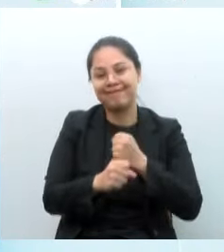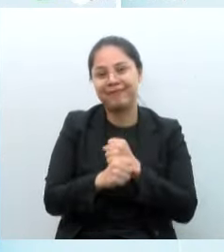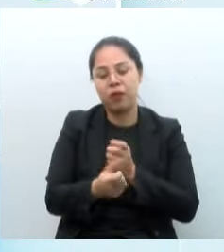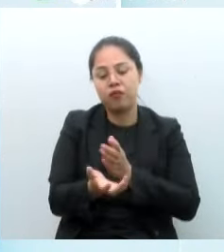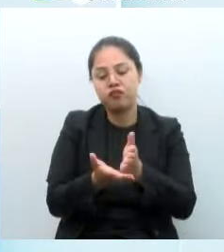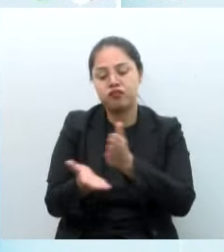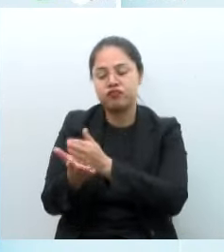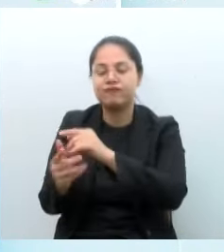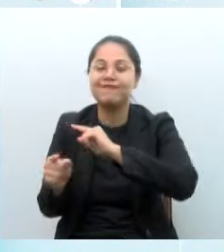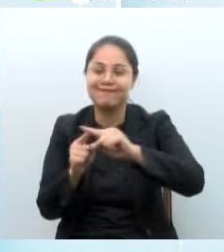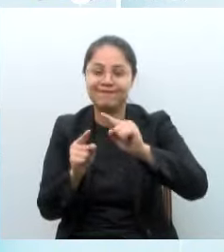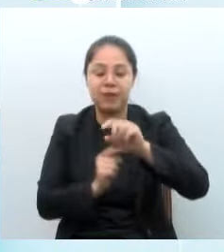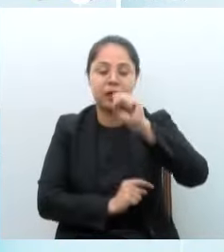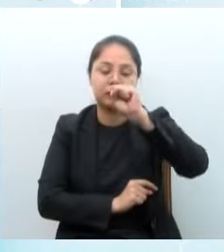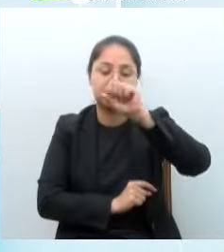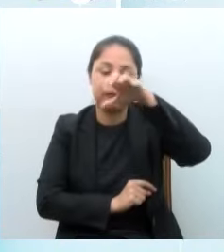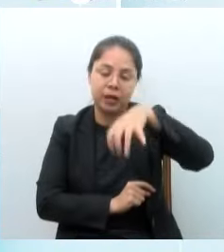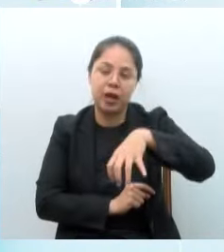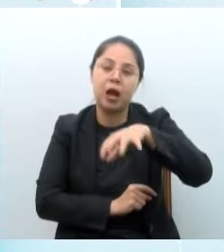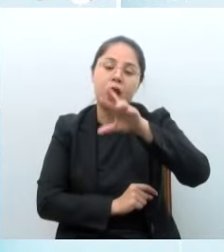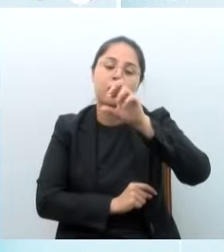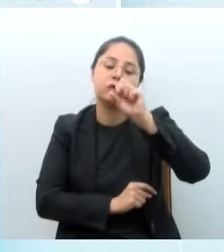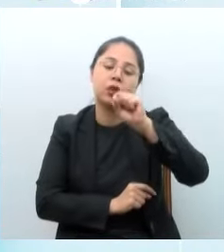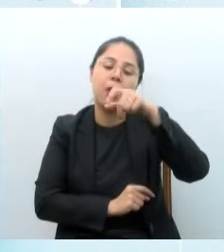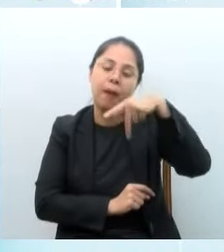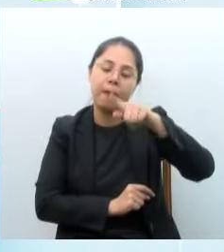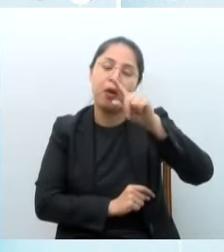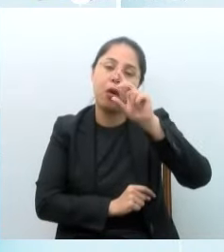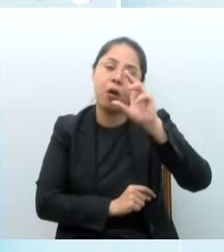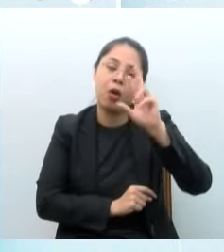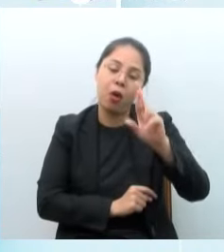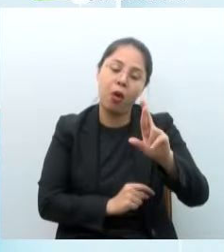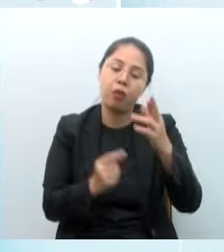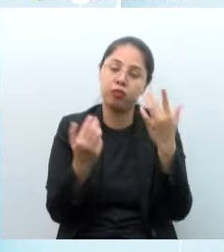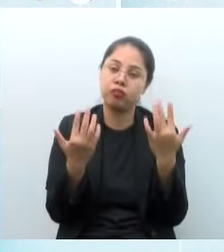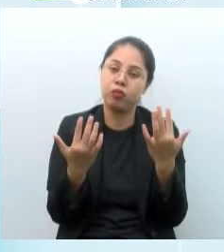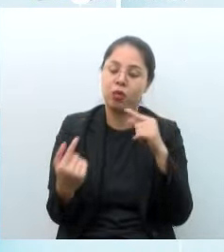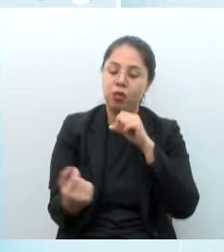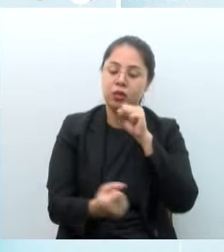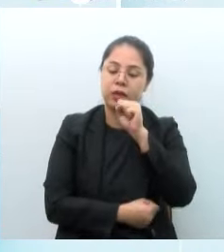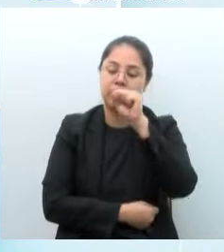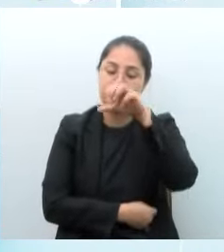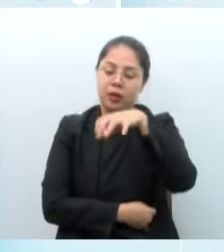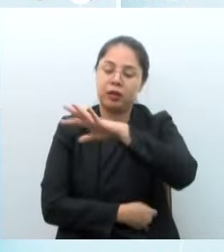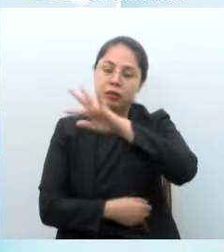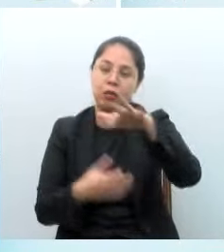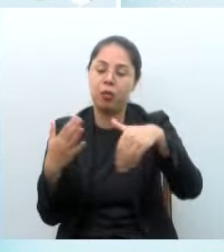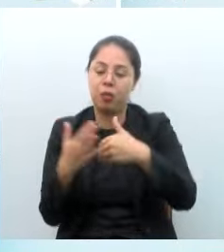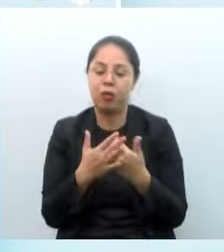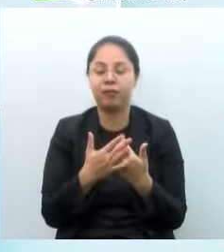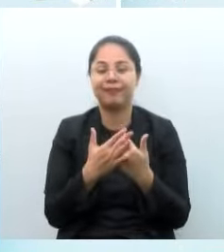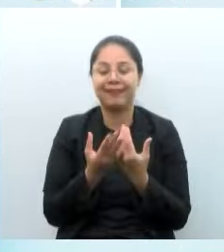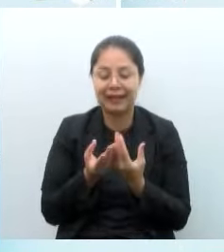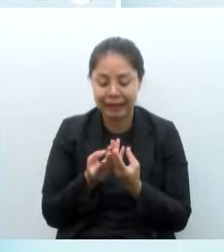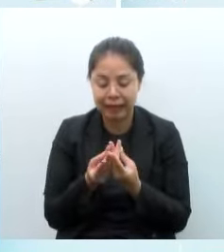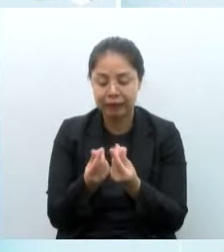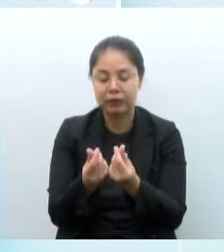ของสำนักอื่นๆของสพร.ก็ตามของสำนักทุกสำนักนะครับในรายละเอียดเราก็จ